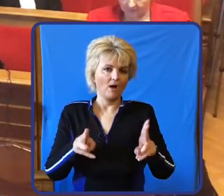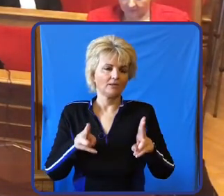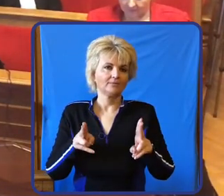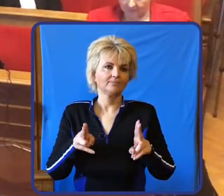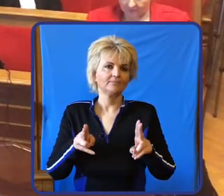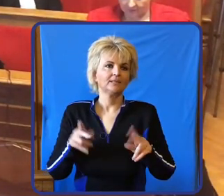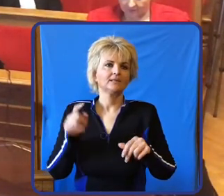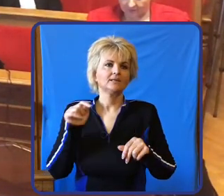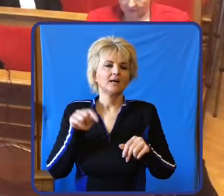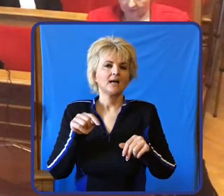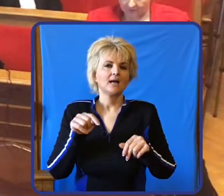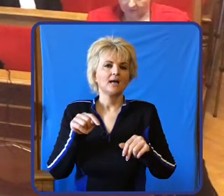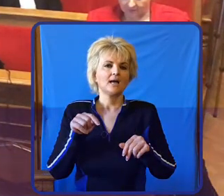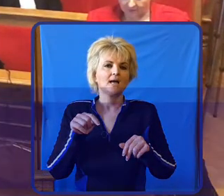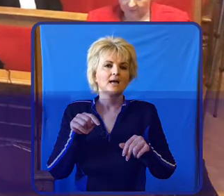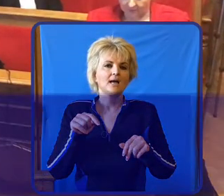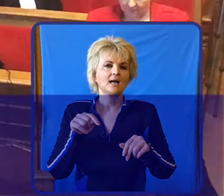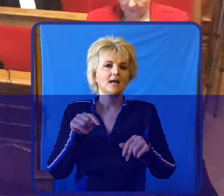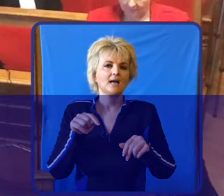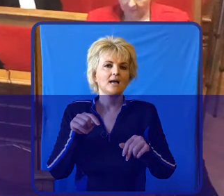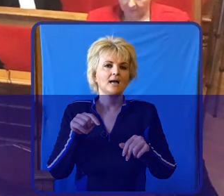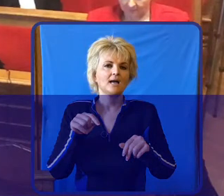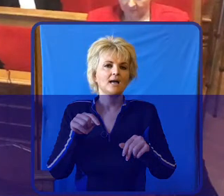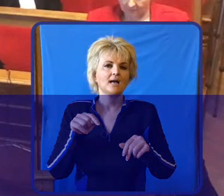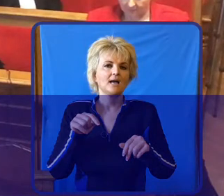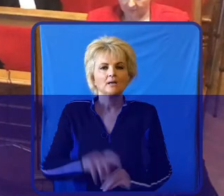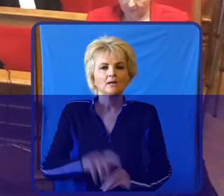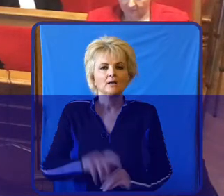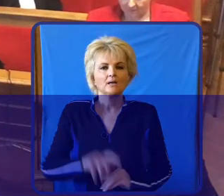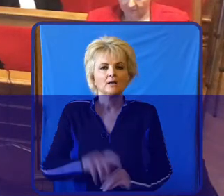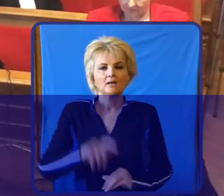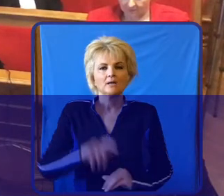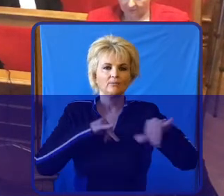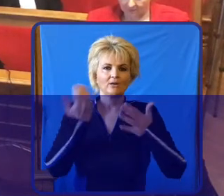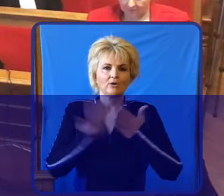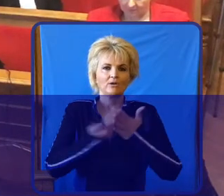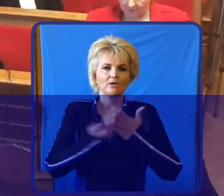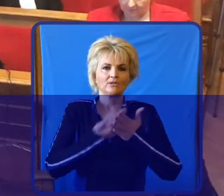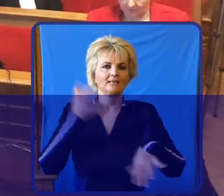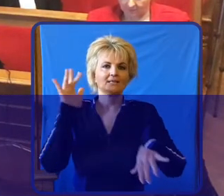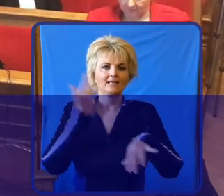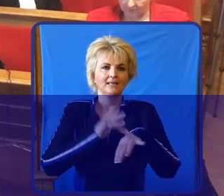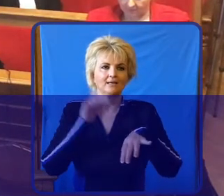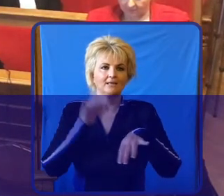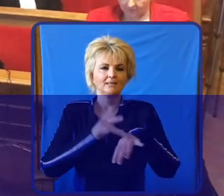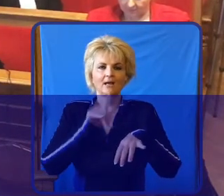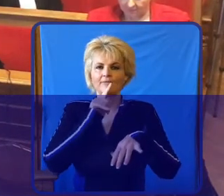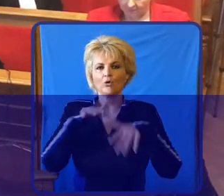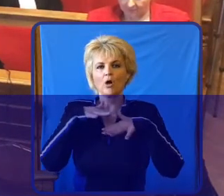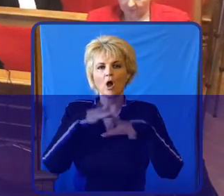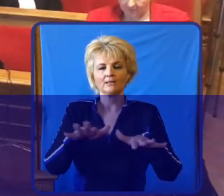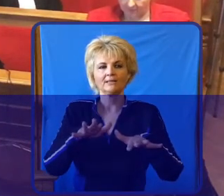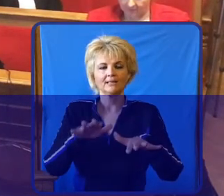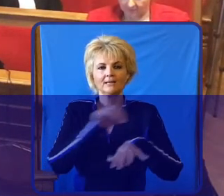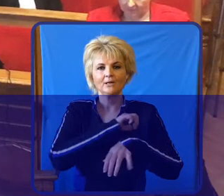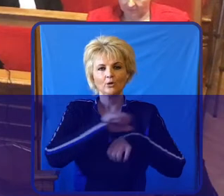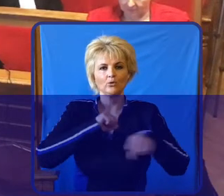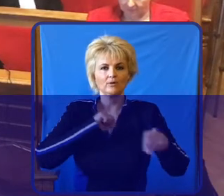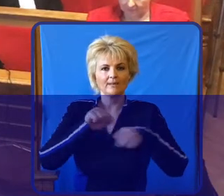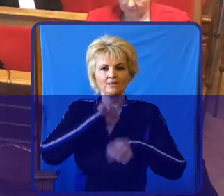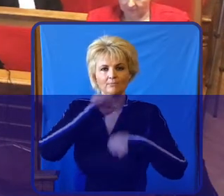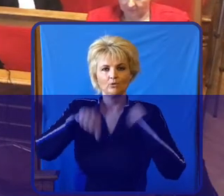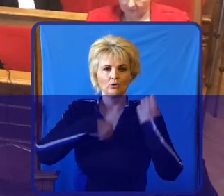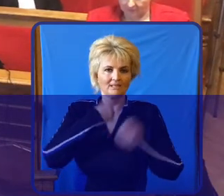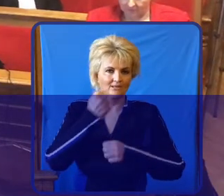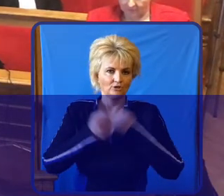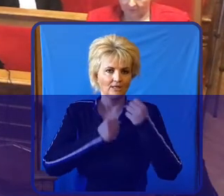ugye a Magyarország, illetve a Hódmezővásárhely gazdaságát is érinti, így kifoghatni az önkormányzat működésére,